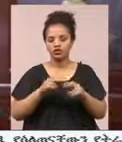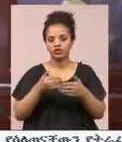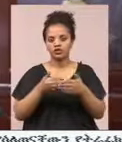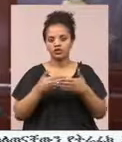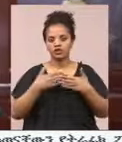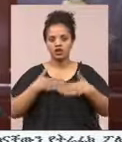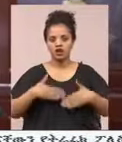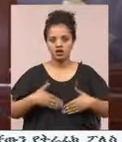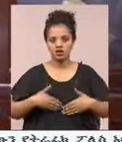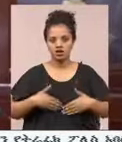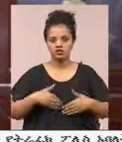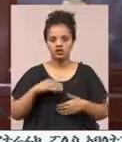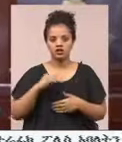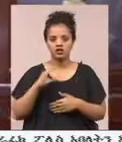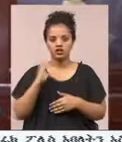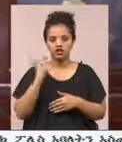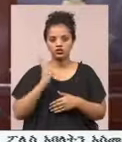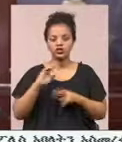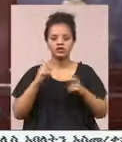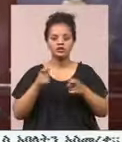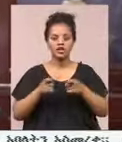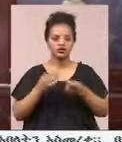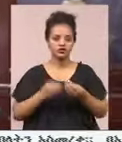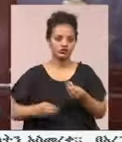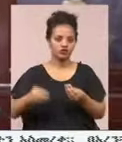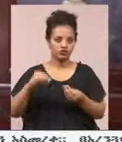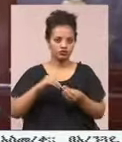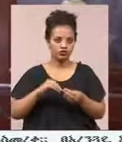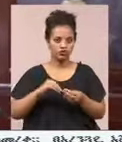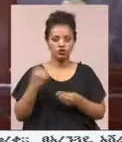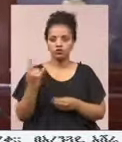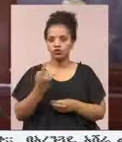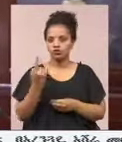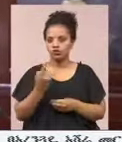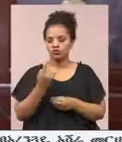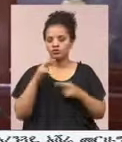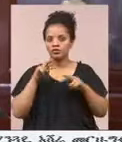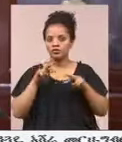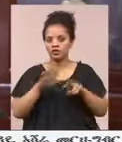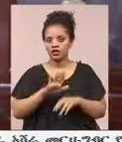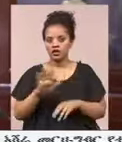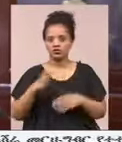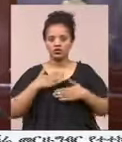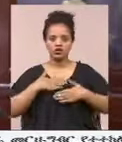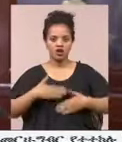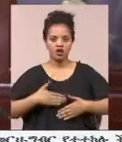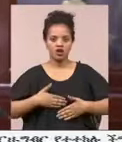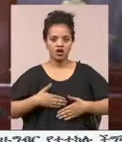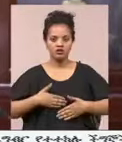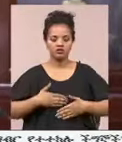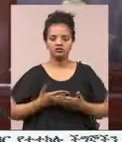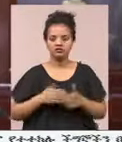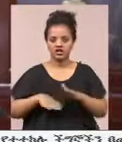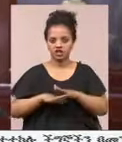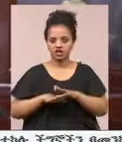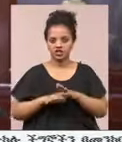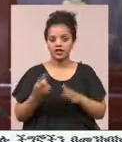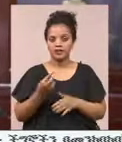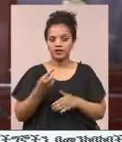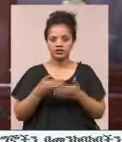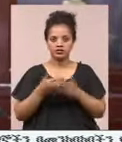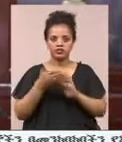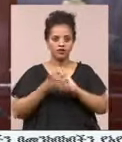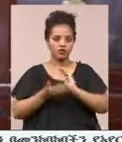አካላት ከክቡር ርዕሰ መስተዳድሩ ጨምሮ በዞኖችም የሚመለከታቸው አካላት ይህን ጉዳይ ታች ድረስ ቀበሌ ድረስ